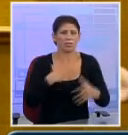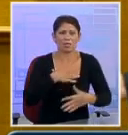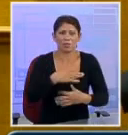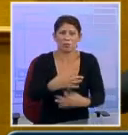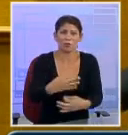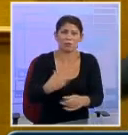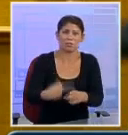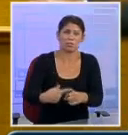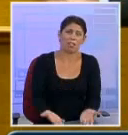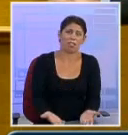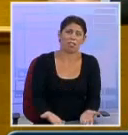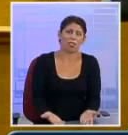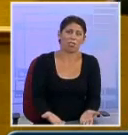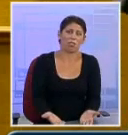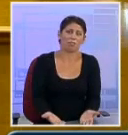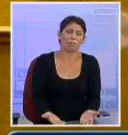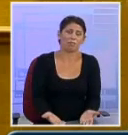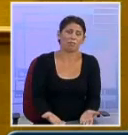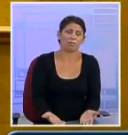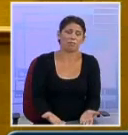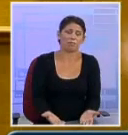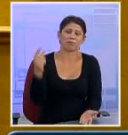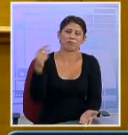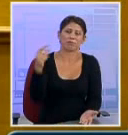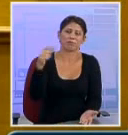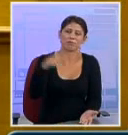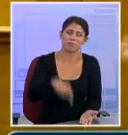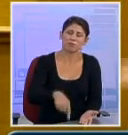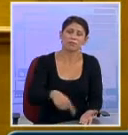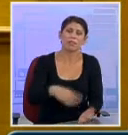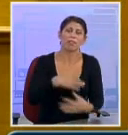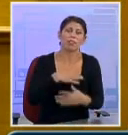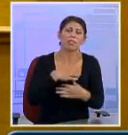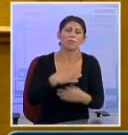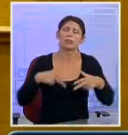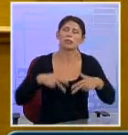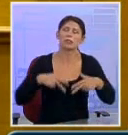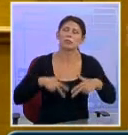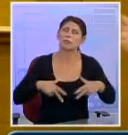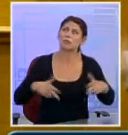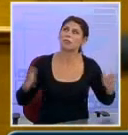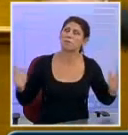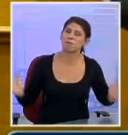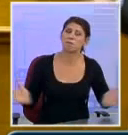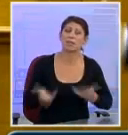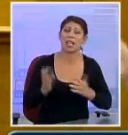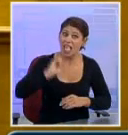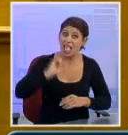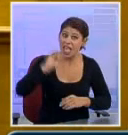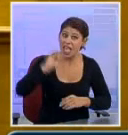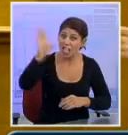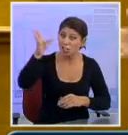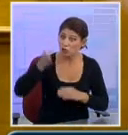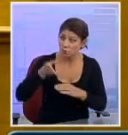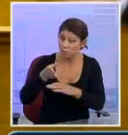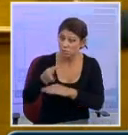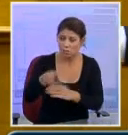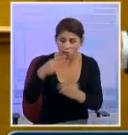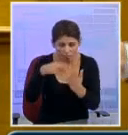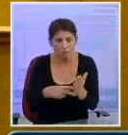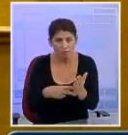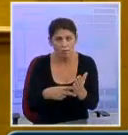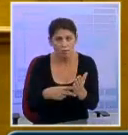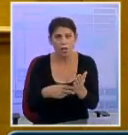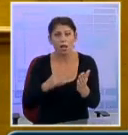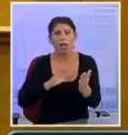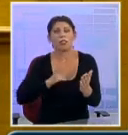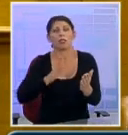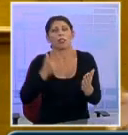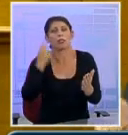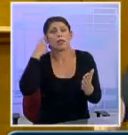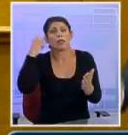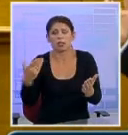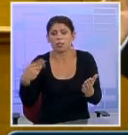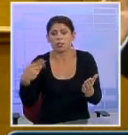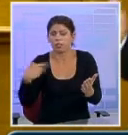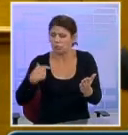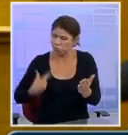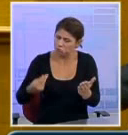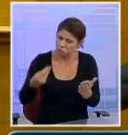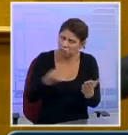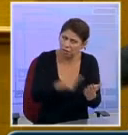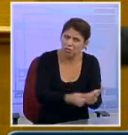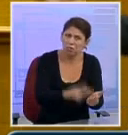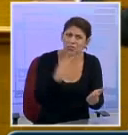πάλι λείπει. Μας λέει ότι είναι δική του πολιτική. Ναι, εντάξει, θα...